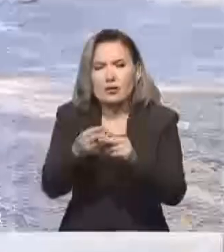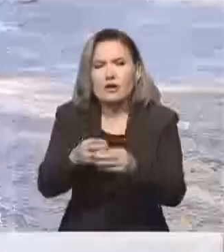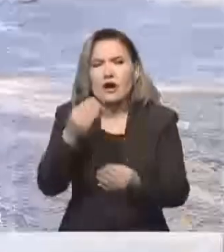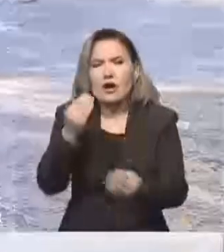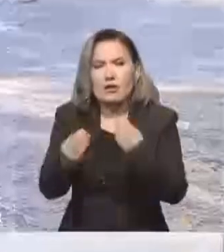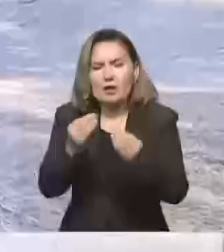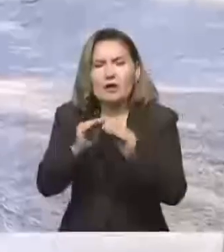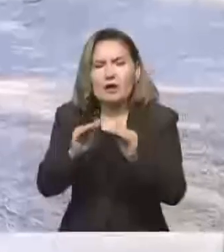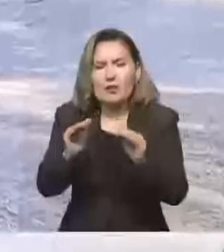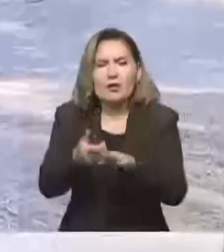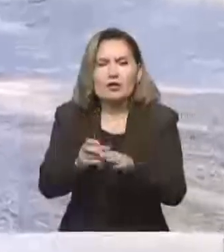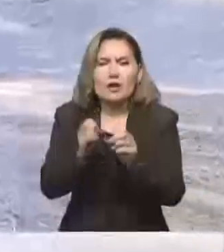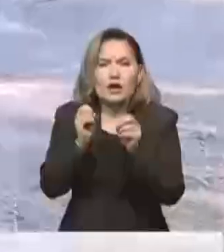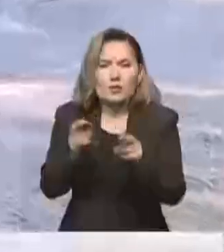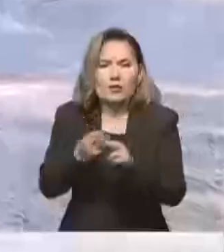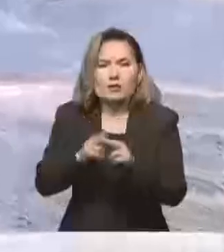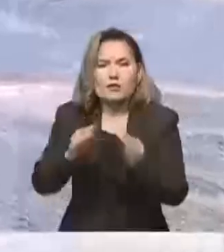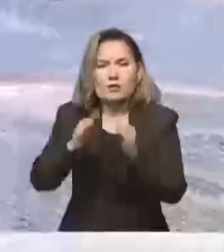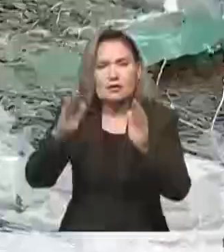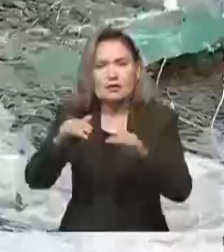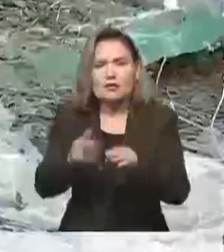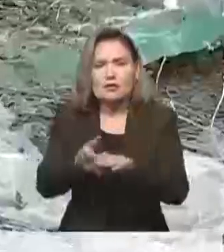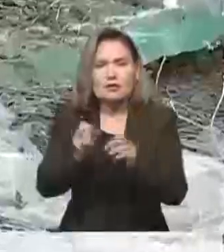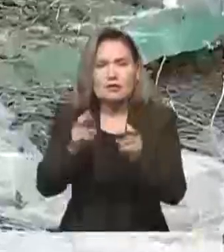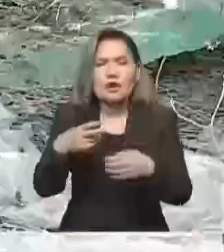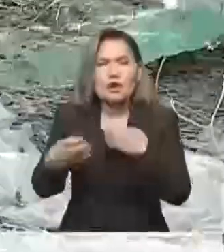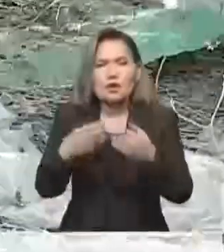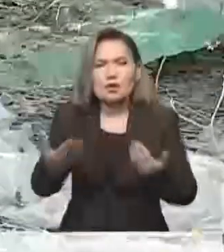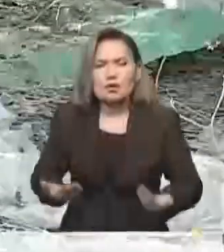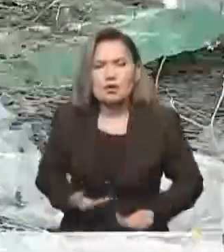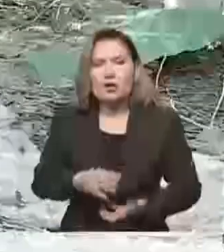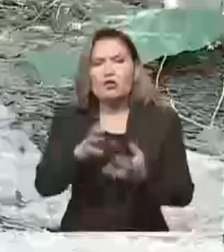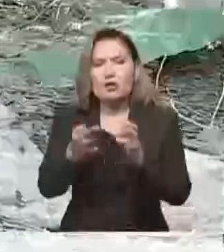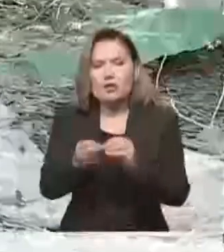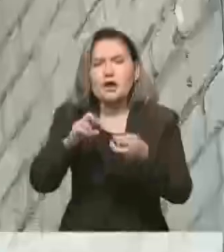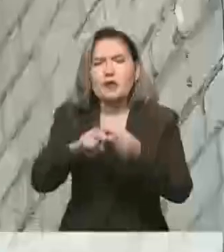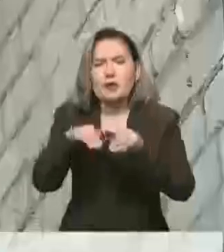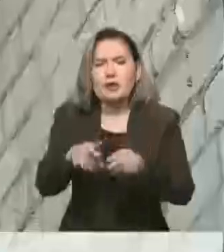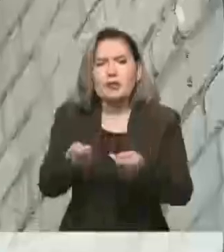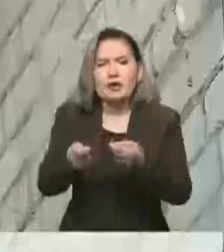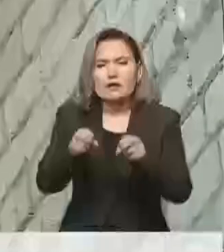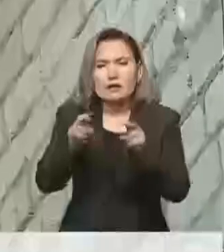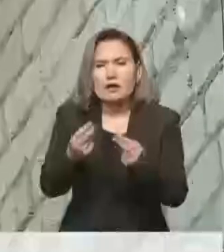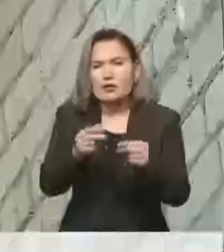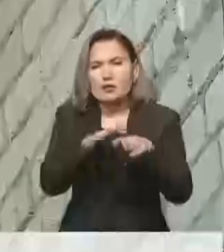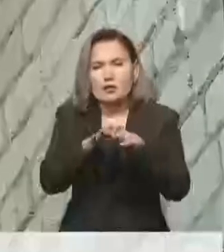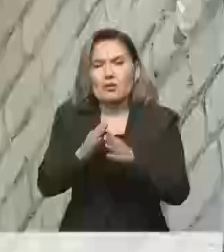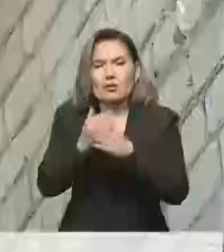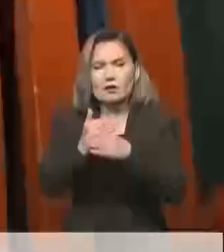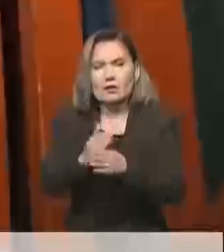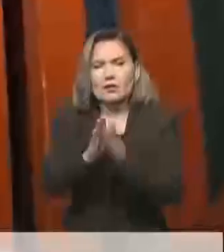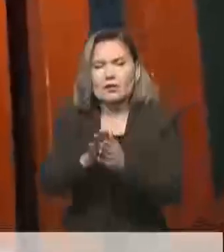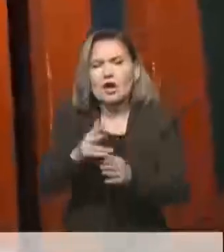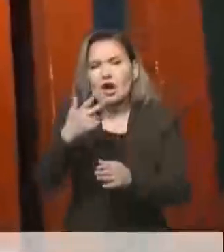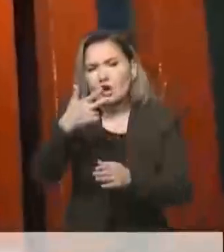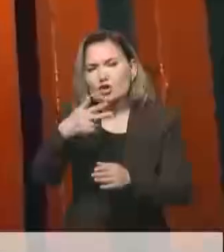түседі ме деп те қорқамыз. Жергілікті билік бұл мәселені шешу үшін инвесторларға иек артқан 3 жыл бұрын құрылыс компаниясымен